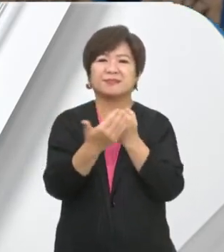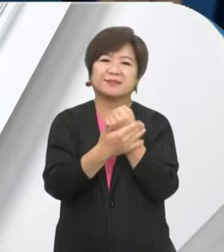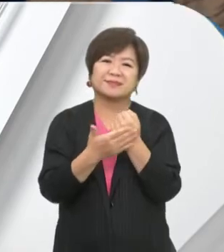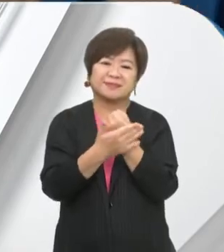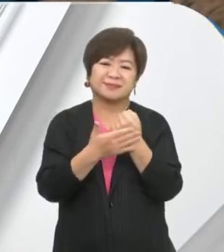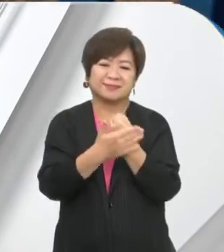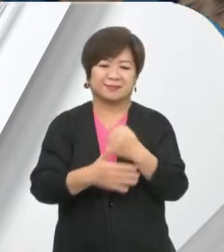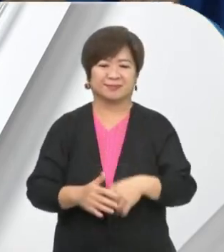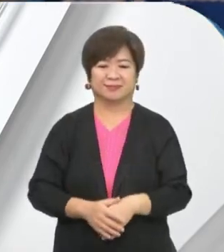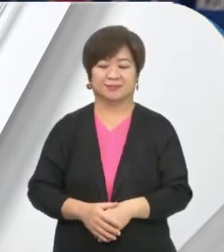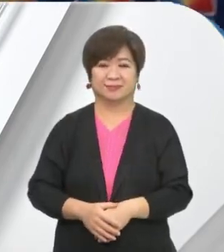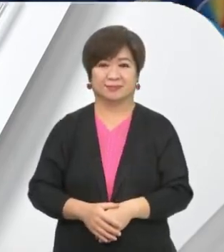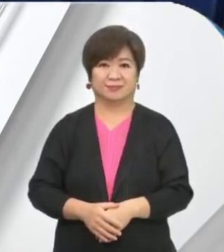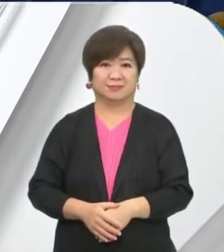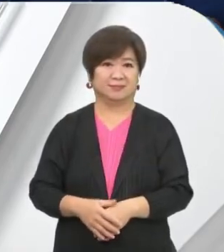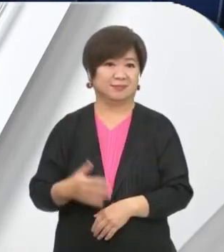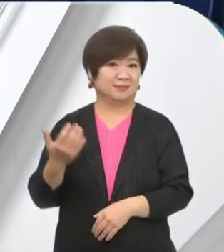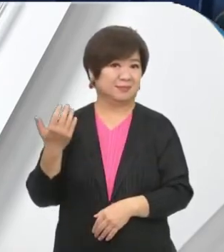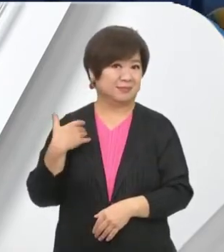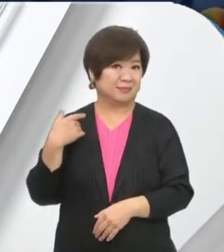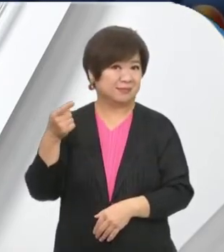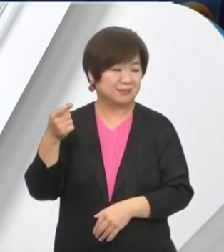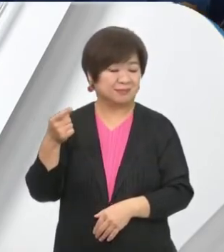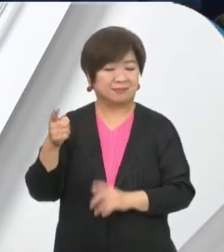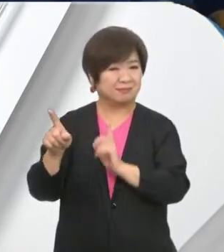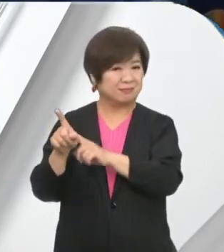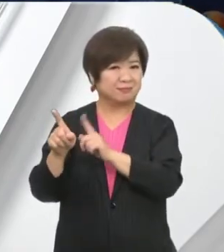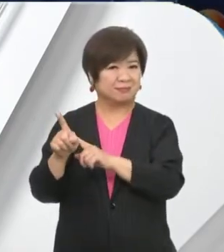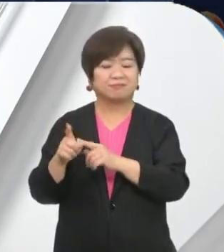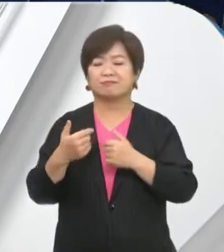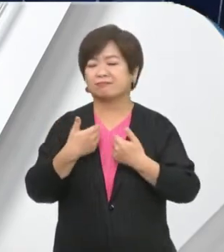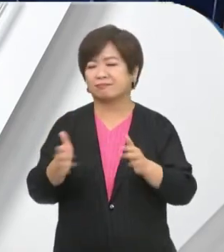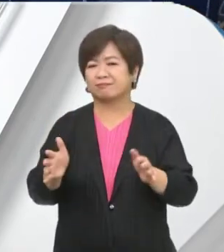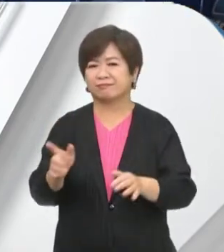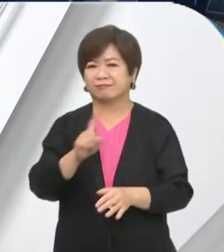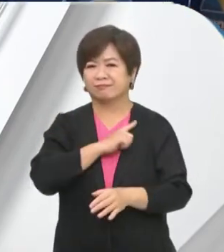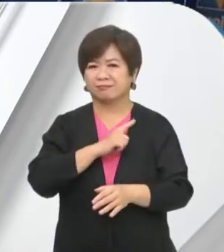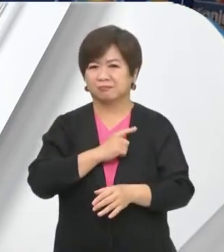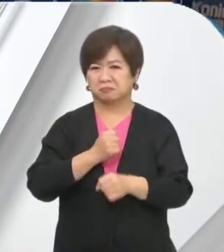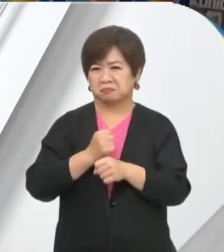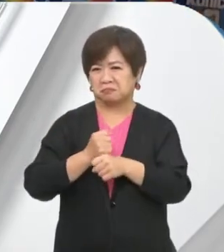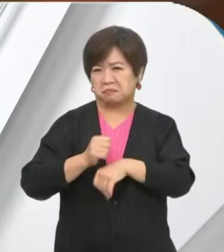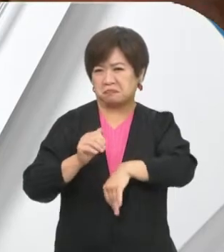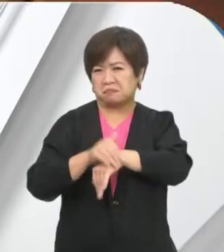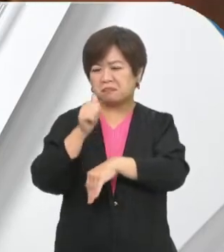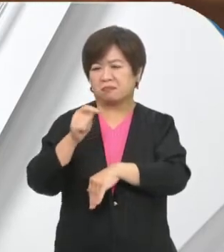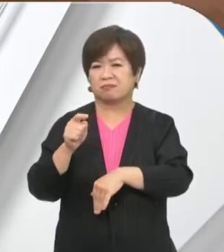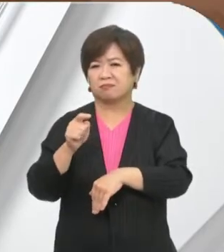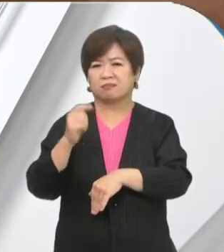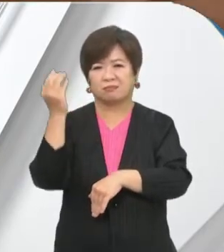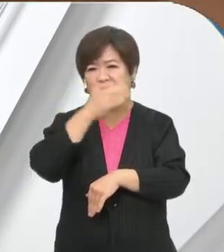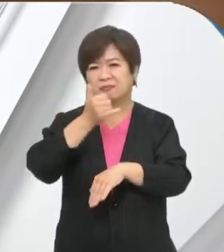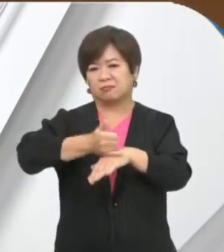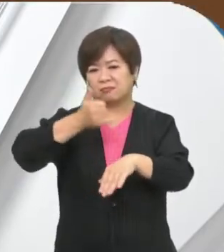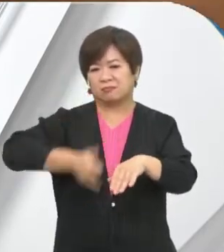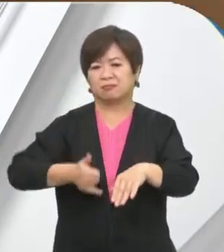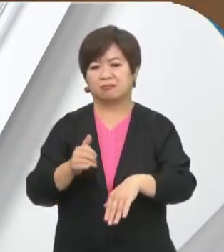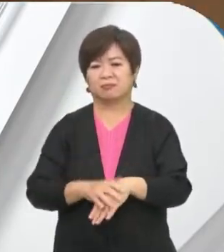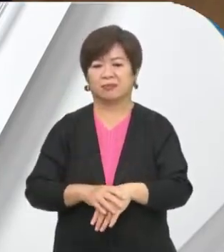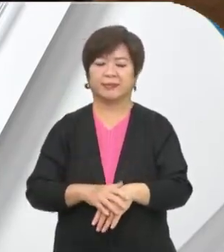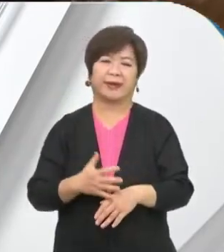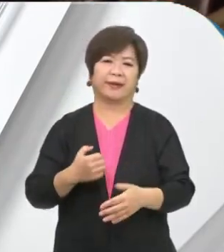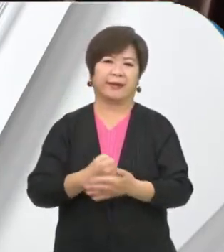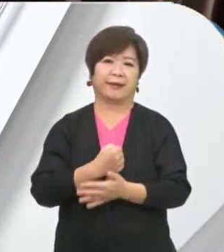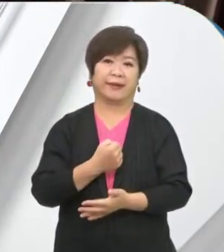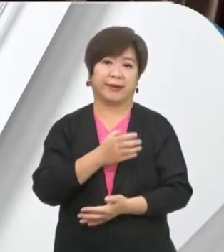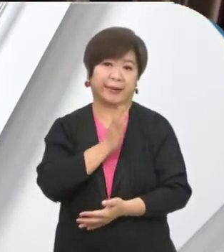行人很够改路，吴振荣先头猜测同能量千古风的世界推落来，多当年共度街团都吃到木